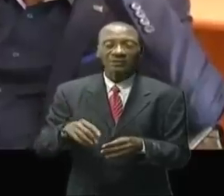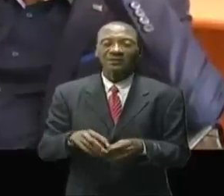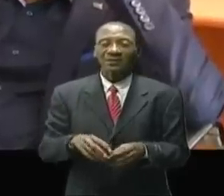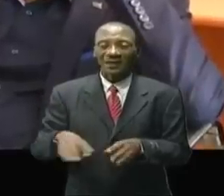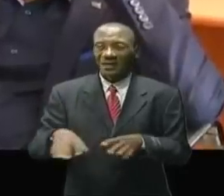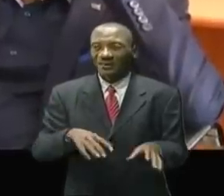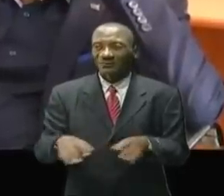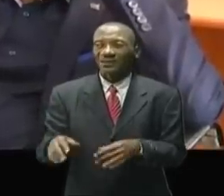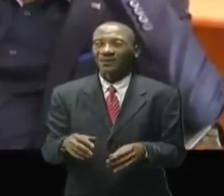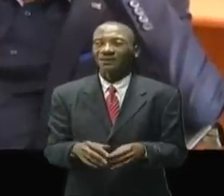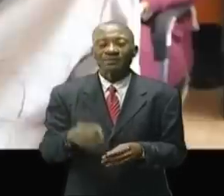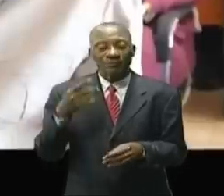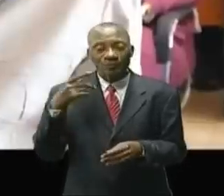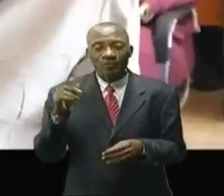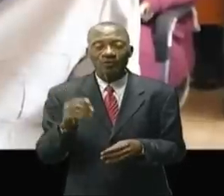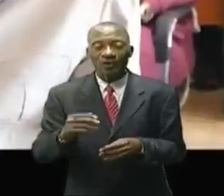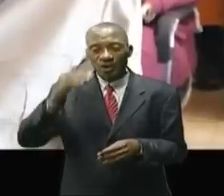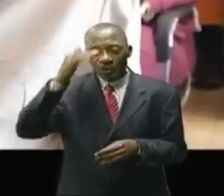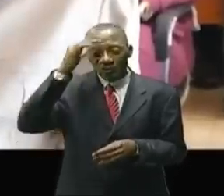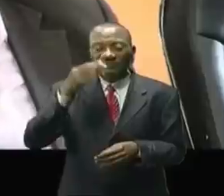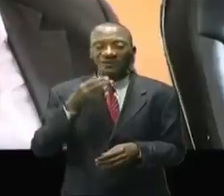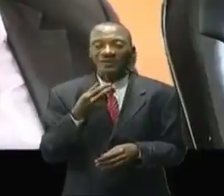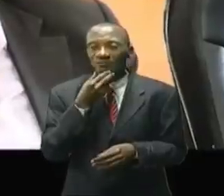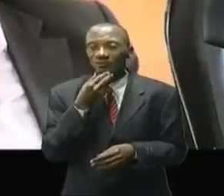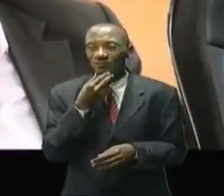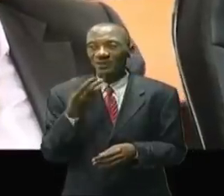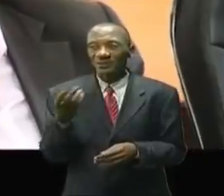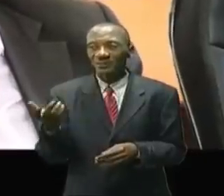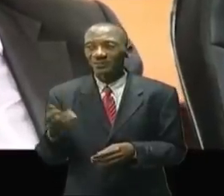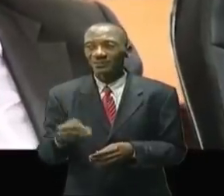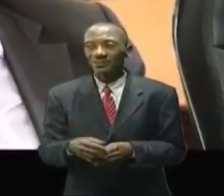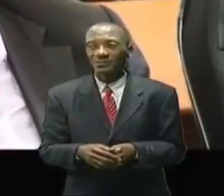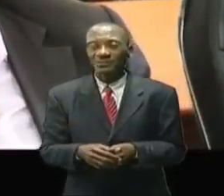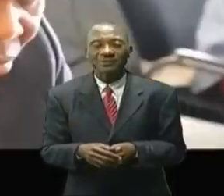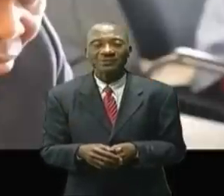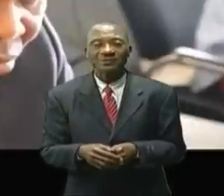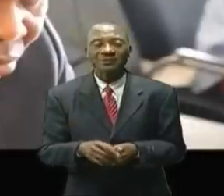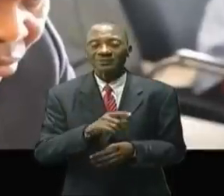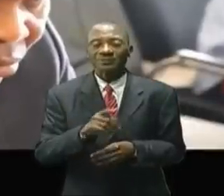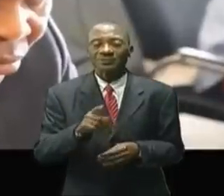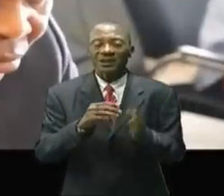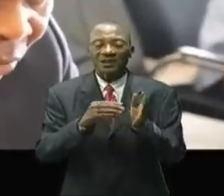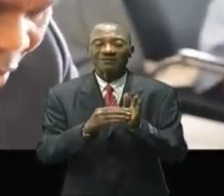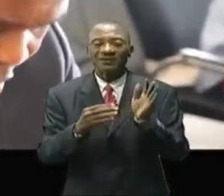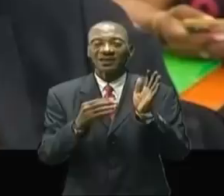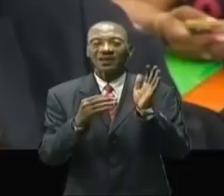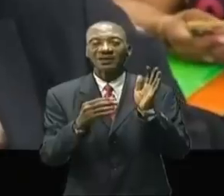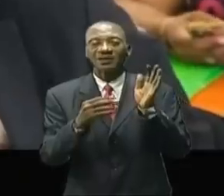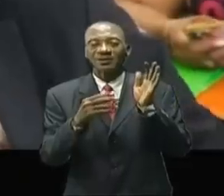de Mbujimayi lancée depuis l'année dernière. Créée en 1993,